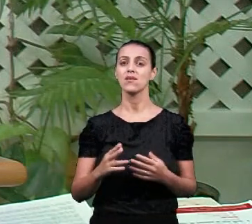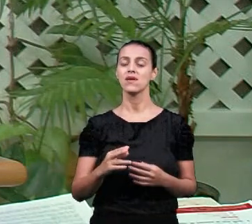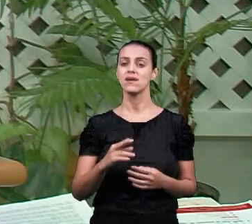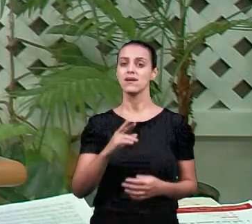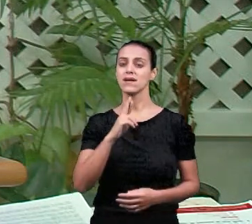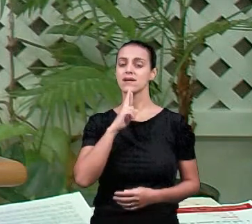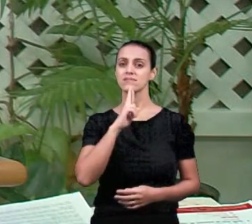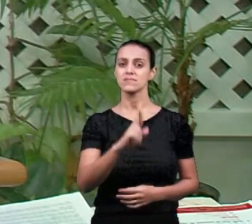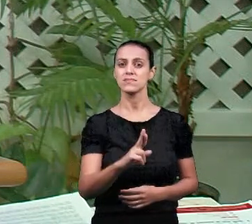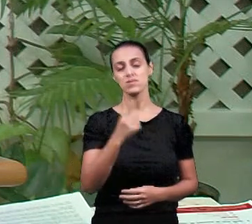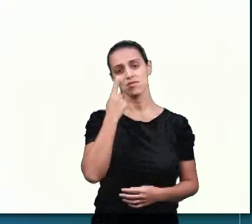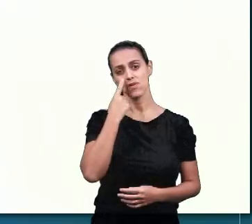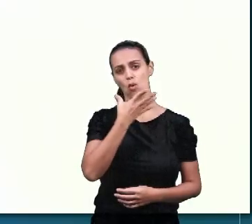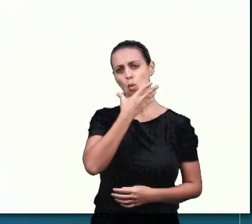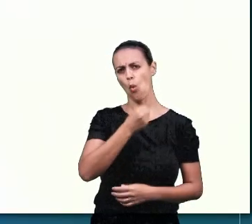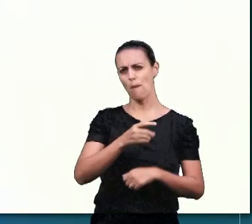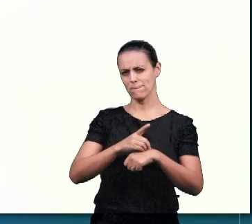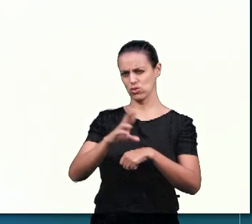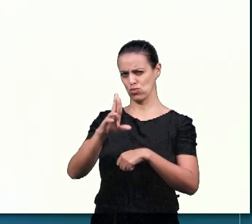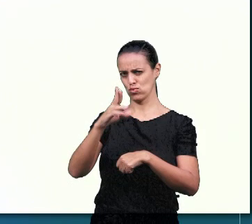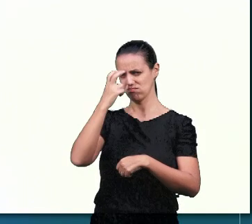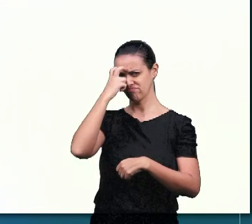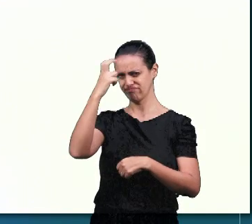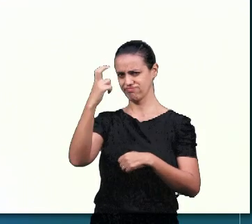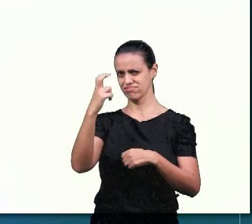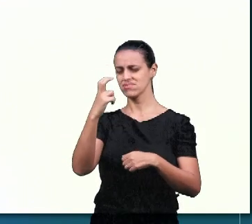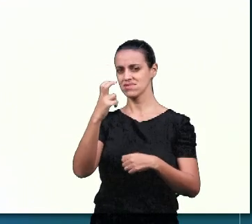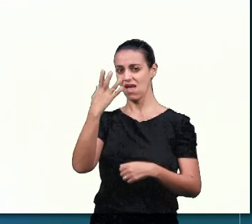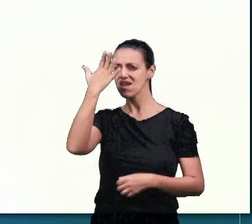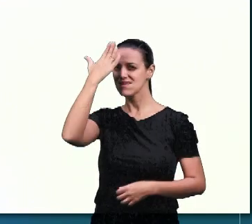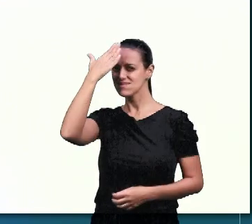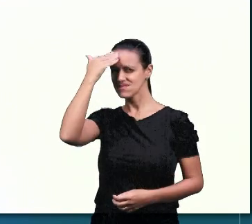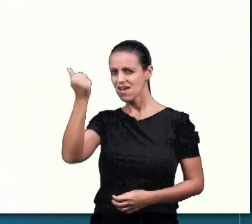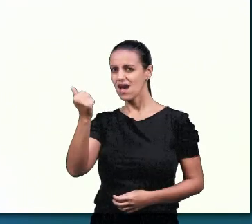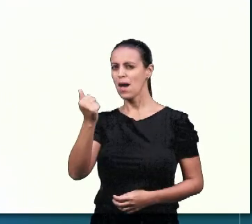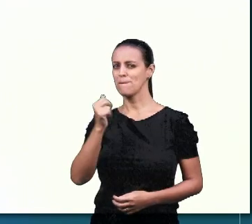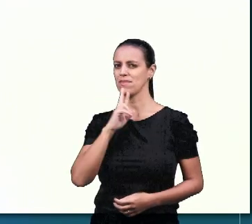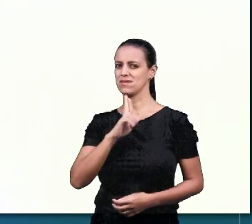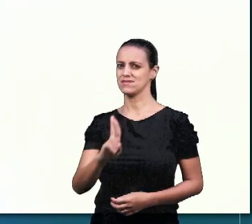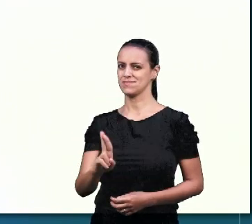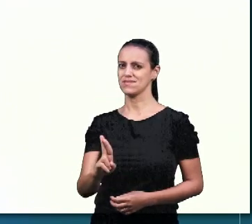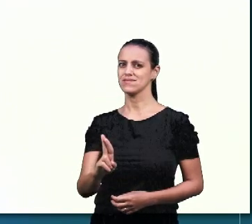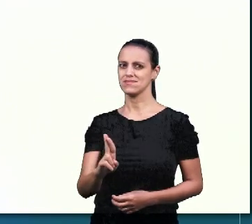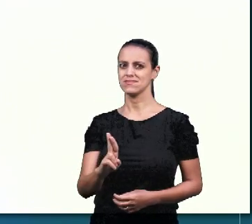Donc, dans la réponse, nous allons voir que le docteur de la loi, il connaissait la réponse.